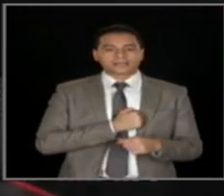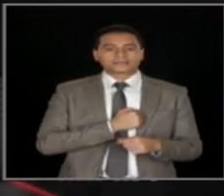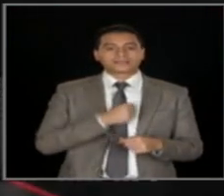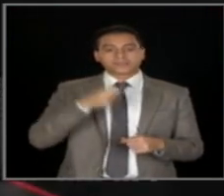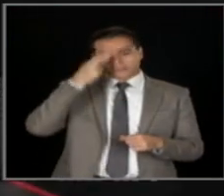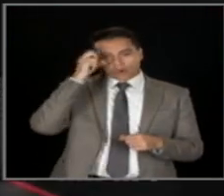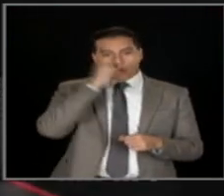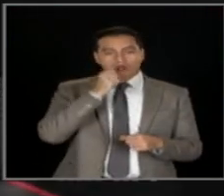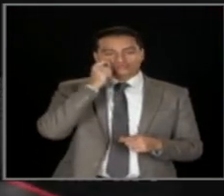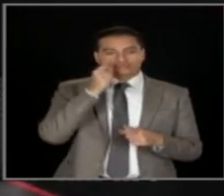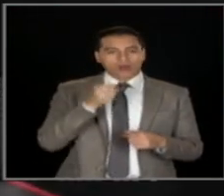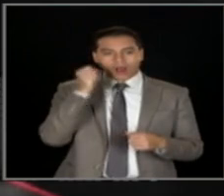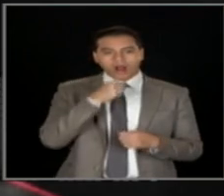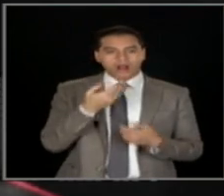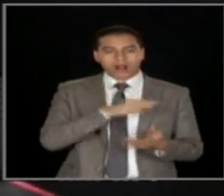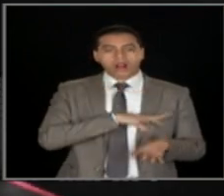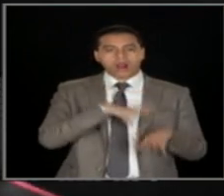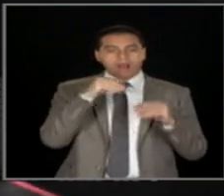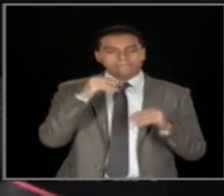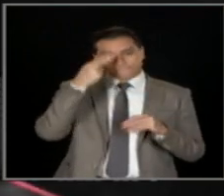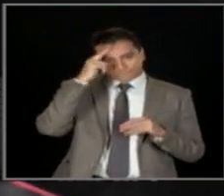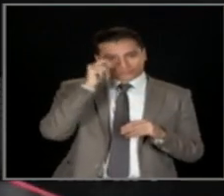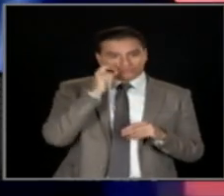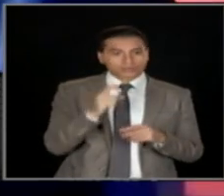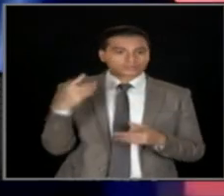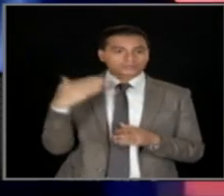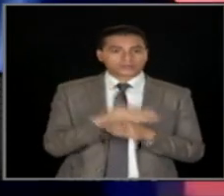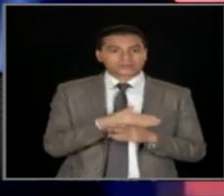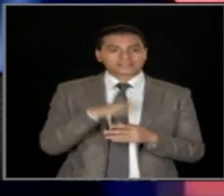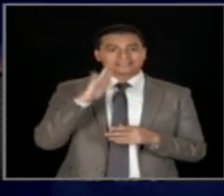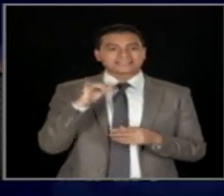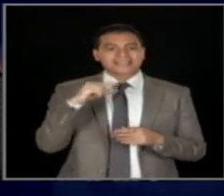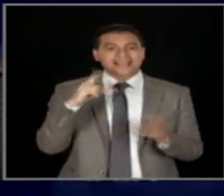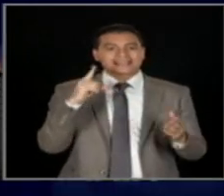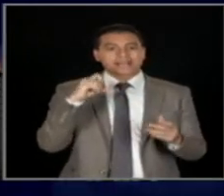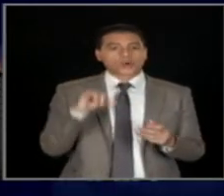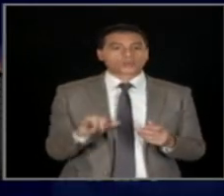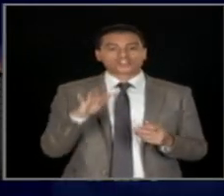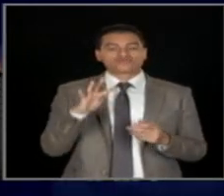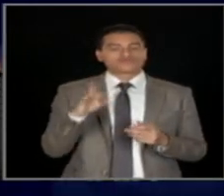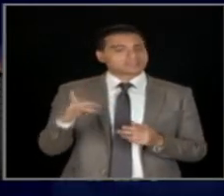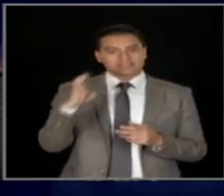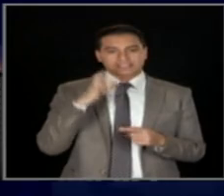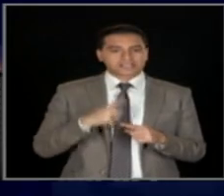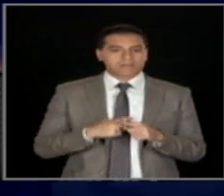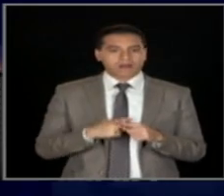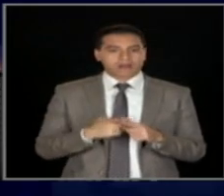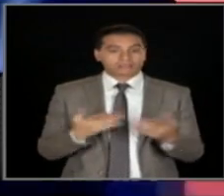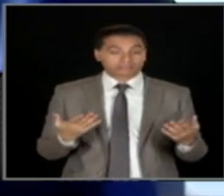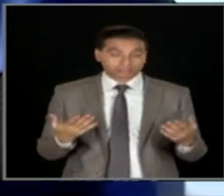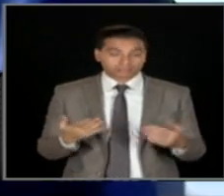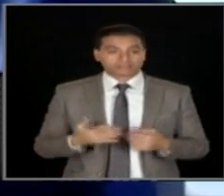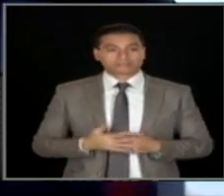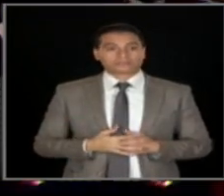حبيت بلدي هي أغنية المطرب مصري راحل، فمن هو؟ سيد درويش. سيد درويش،